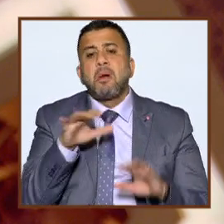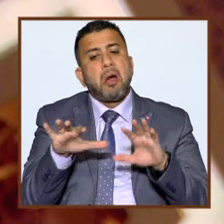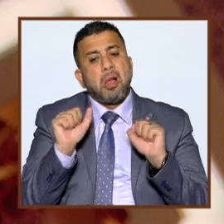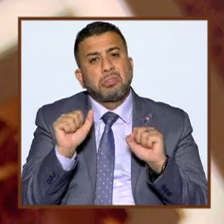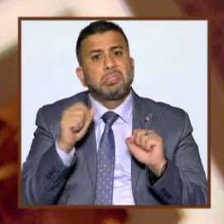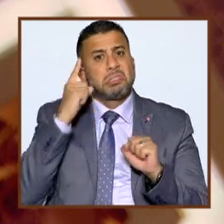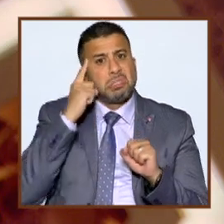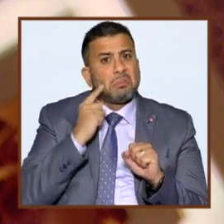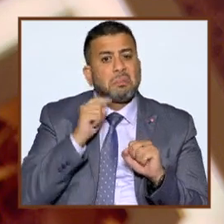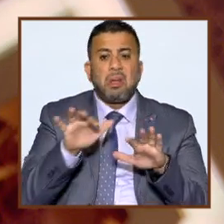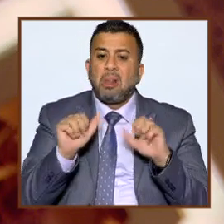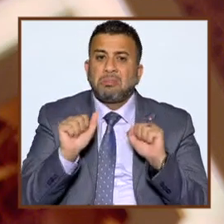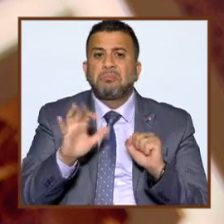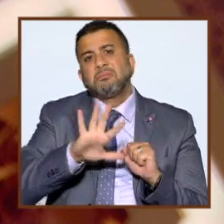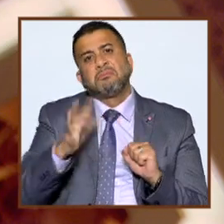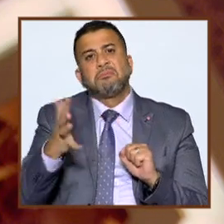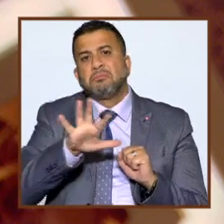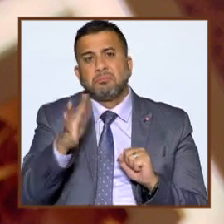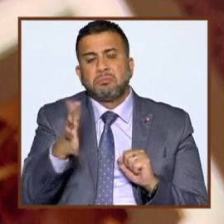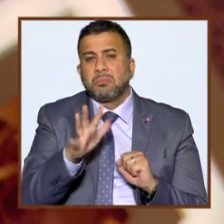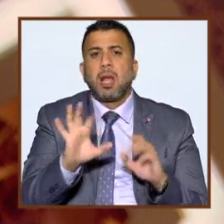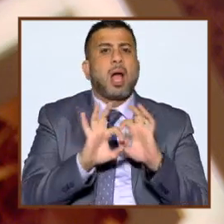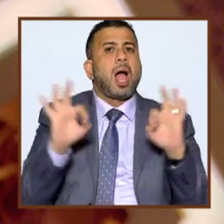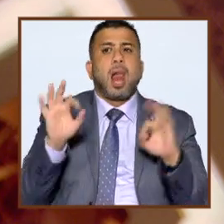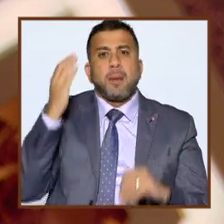تسأل تقول ما العمل في مثل هذه